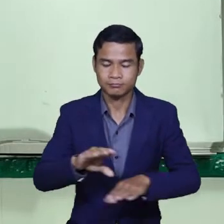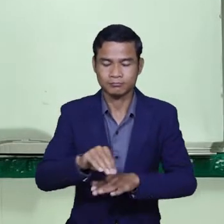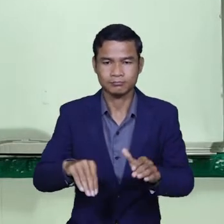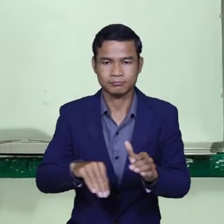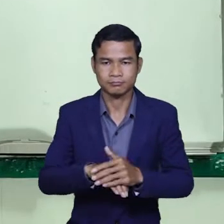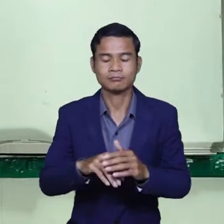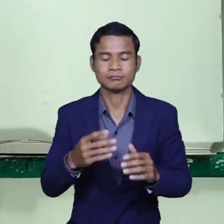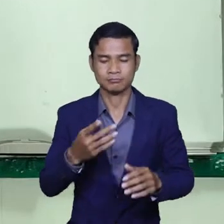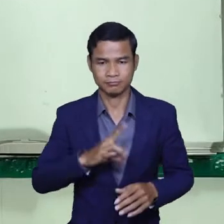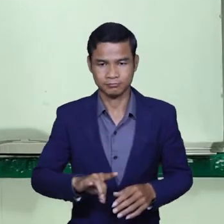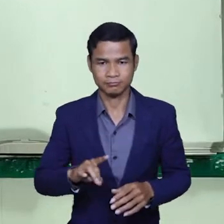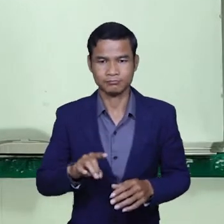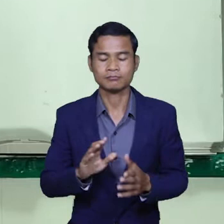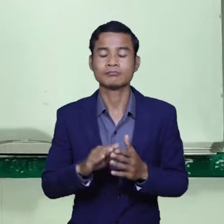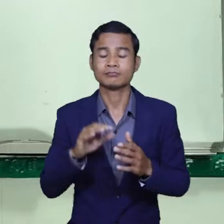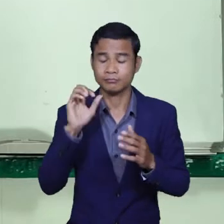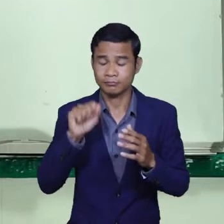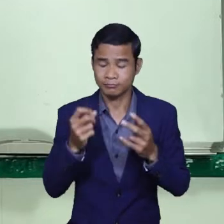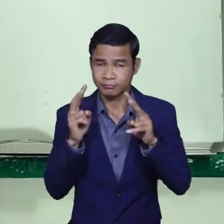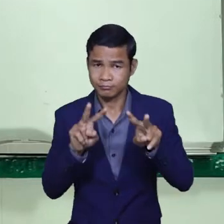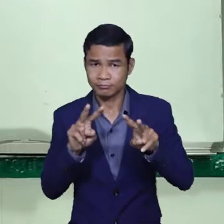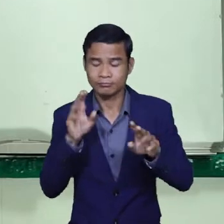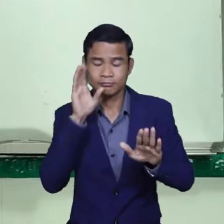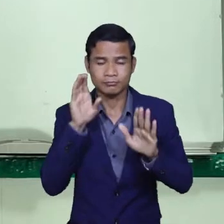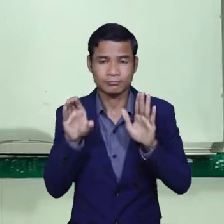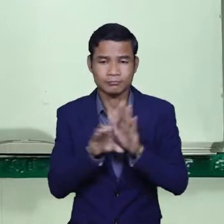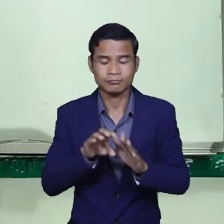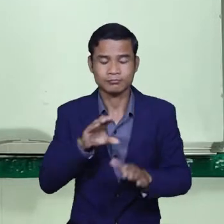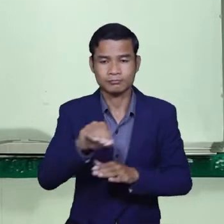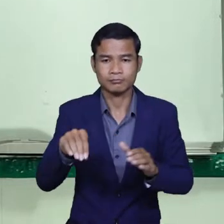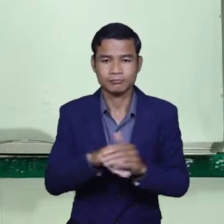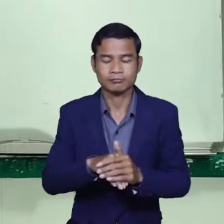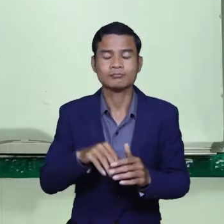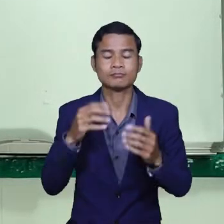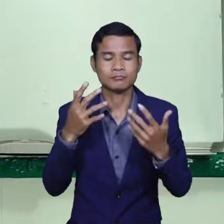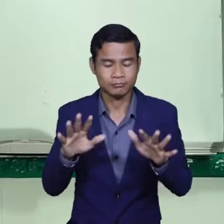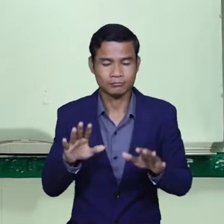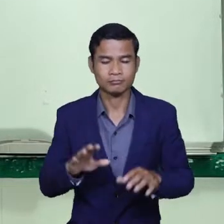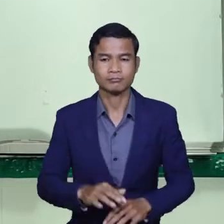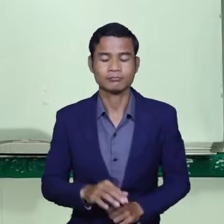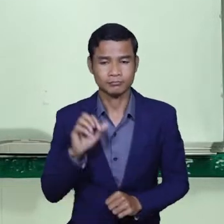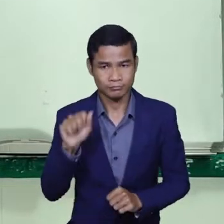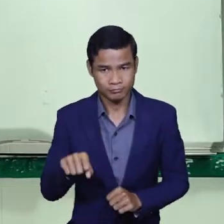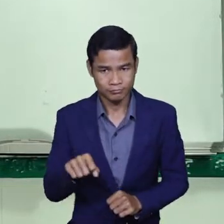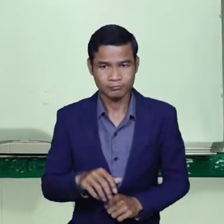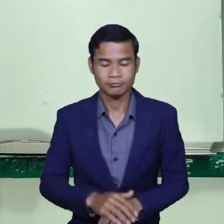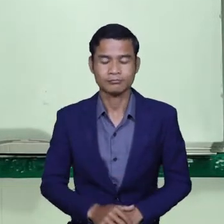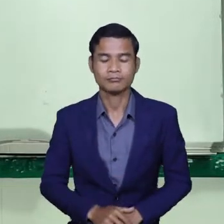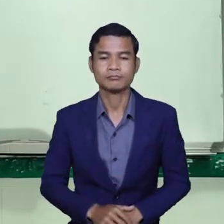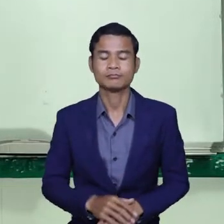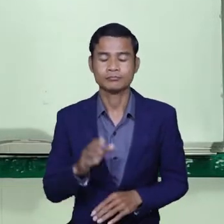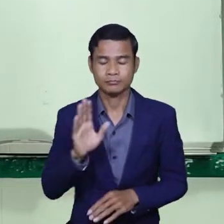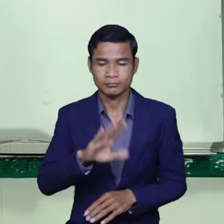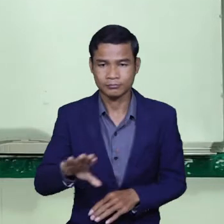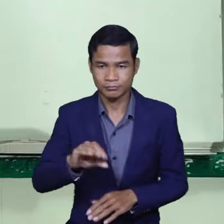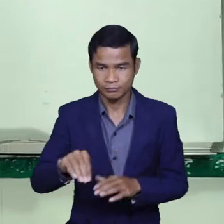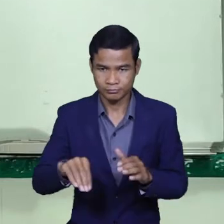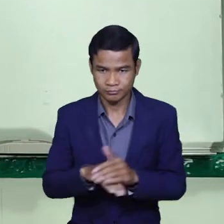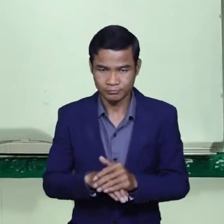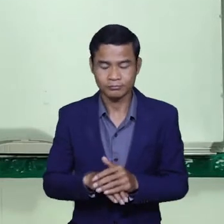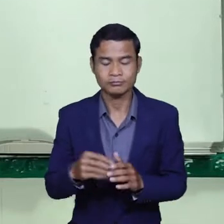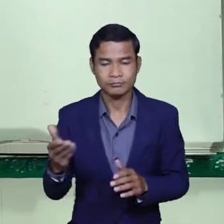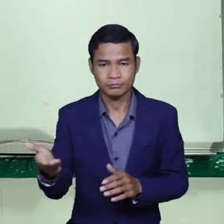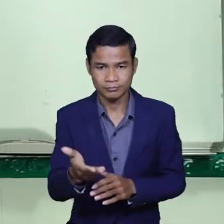ចាកូនក៏ធ្វើការចាសង្កេតរូបភាពចាទាំងអស់នេះរួចរាល់ហើយដែរណាកូនណាចាហើយកូនកូនទាំងអស់គ្នាចា